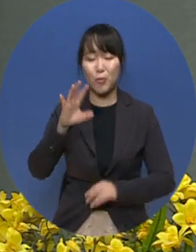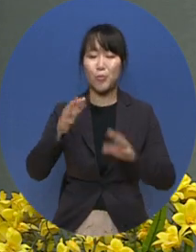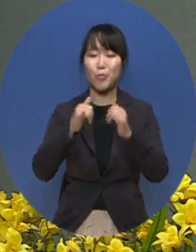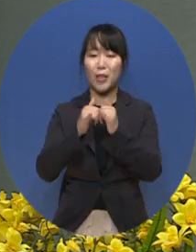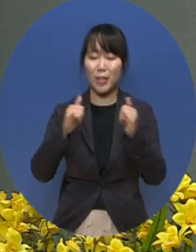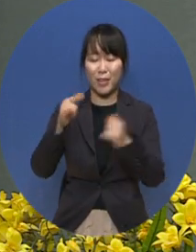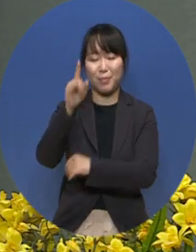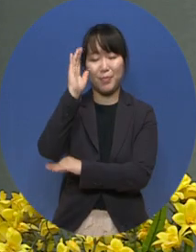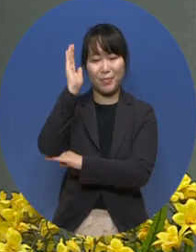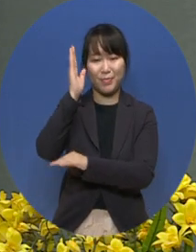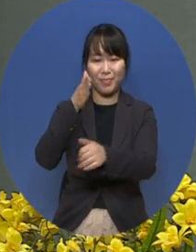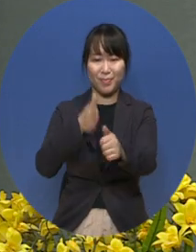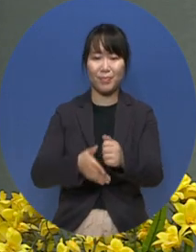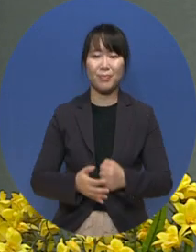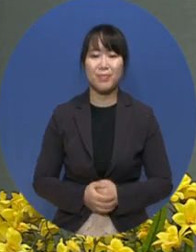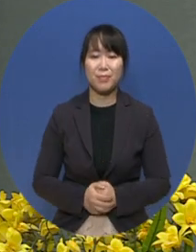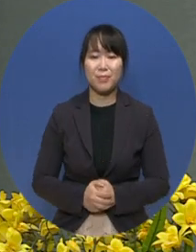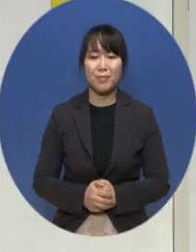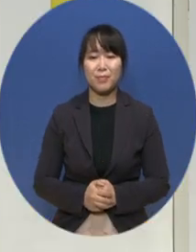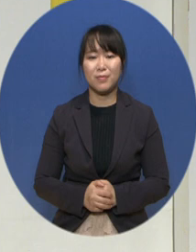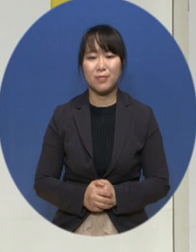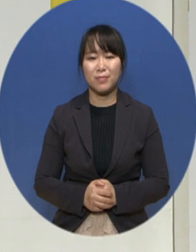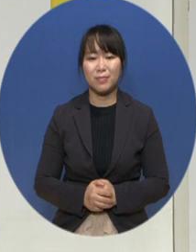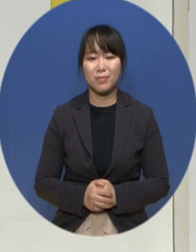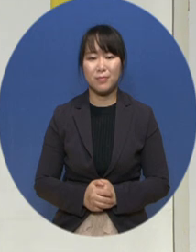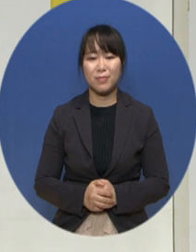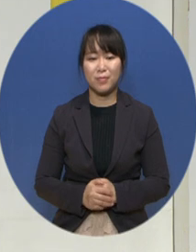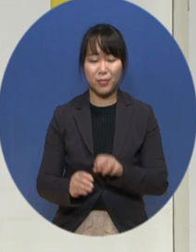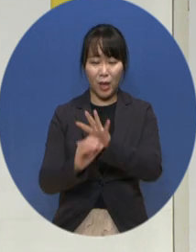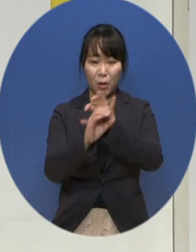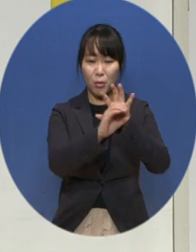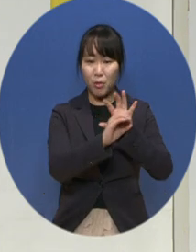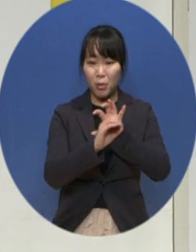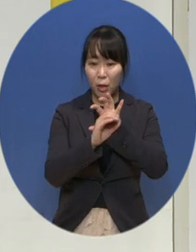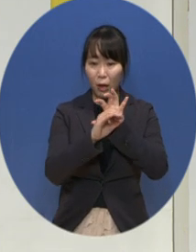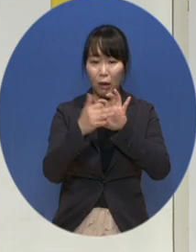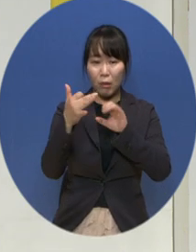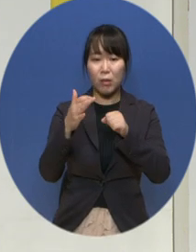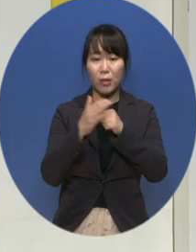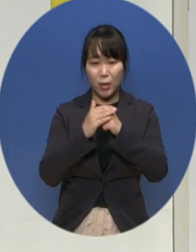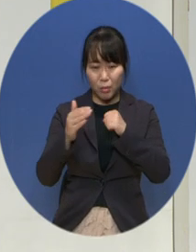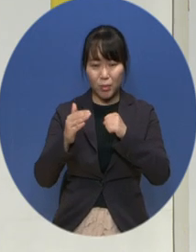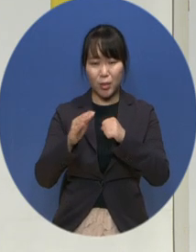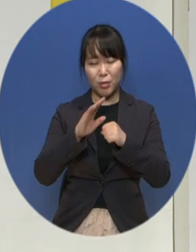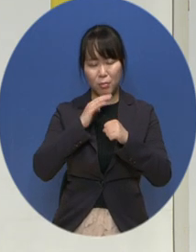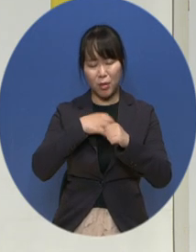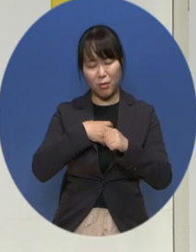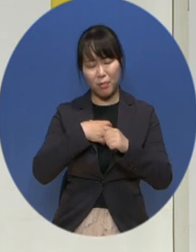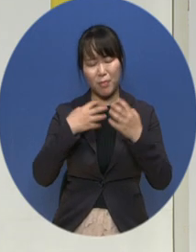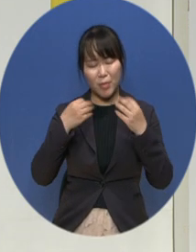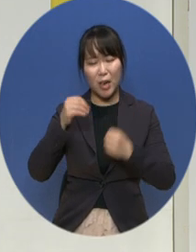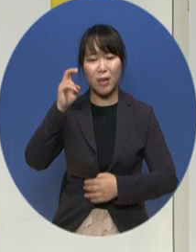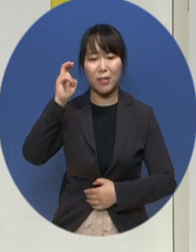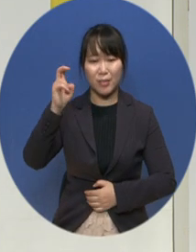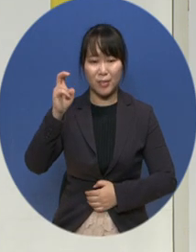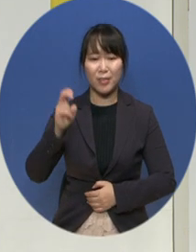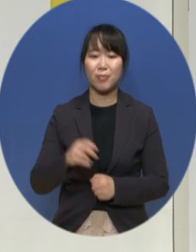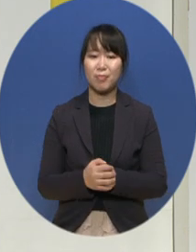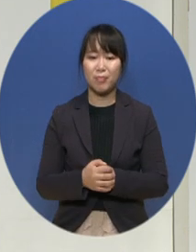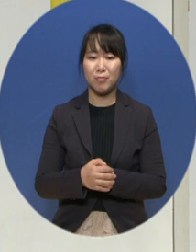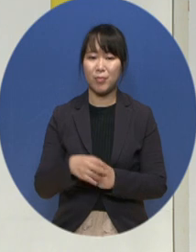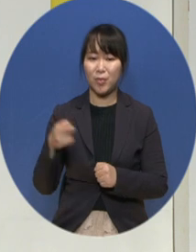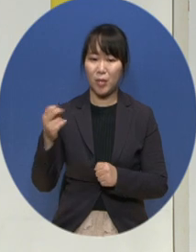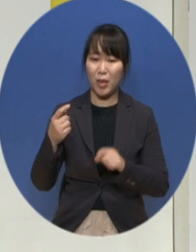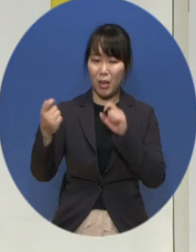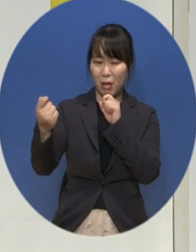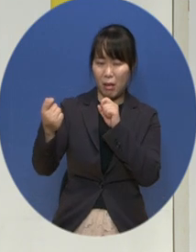국민들에게 한 말씀 부탁드리겠습니다 4 그러나 1구 때문에 얼마나 걱정이 많으십니까 또